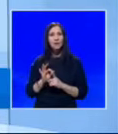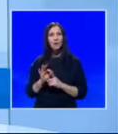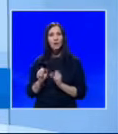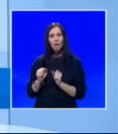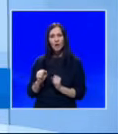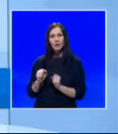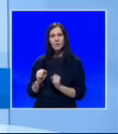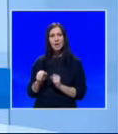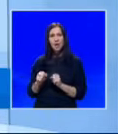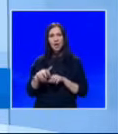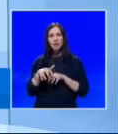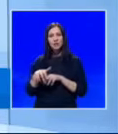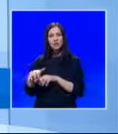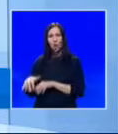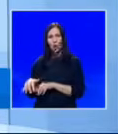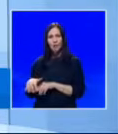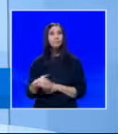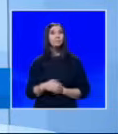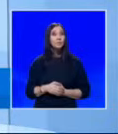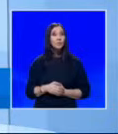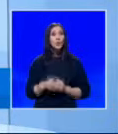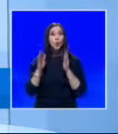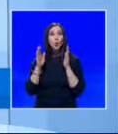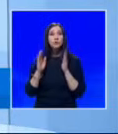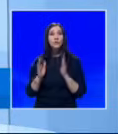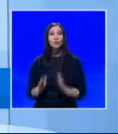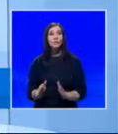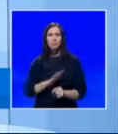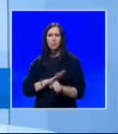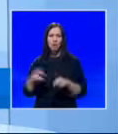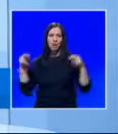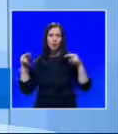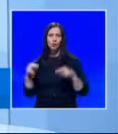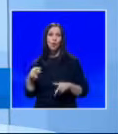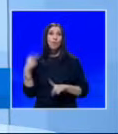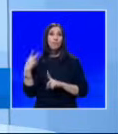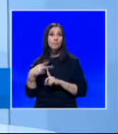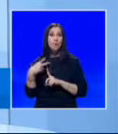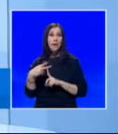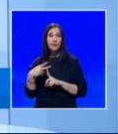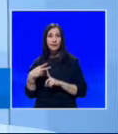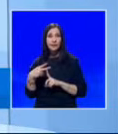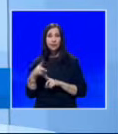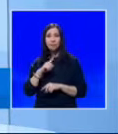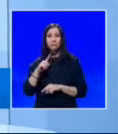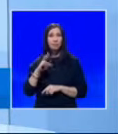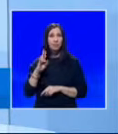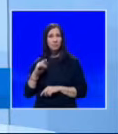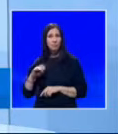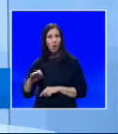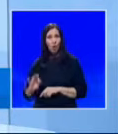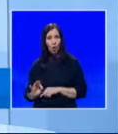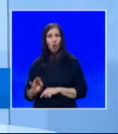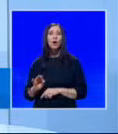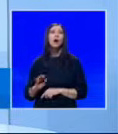крепи строя, така да се каже. Установи се пълен контрол върху медиите, върху неправителствените